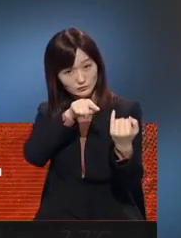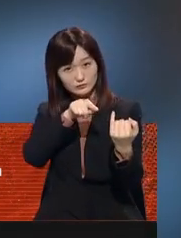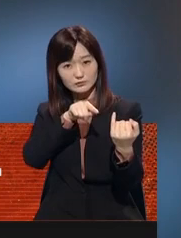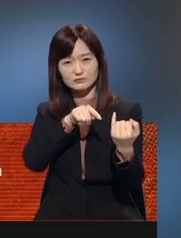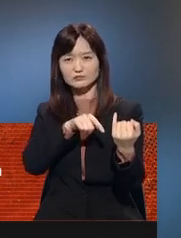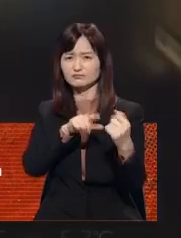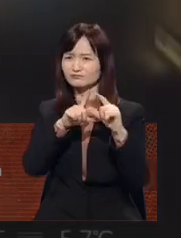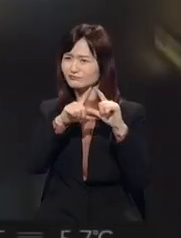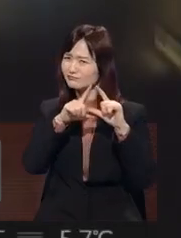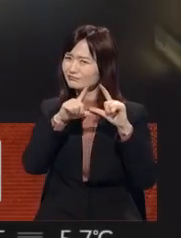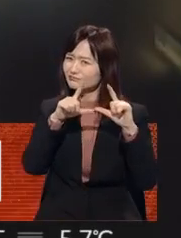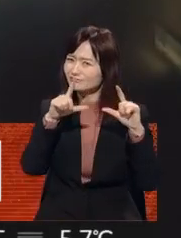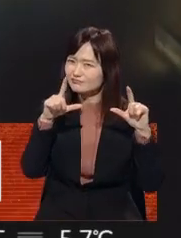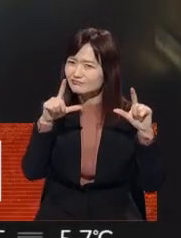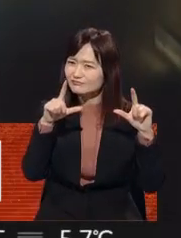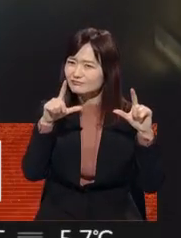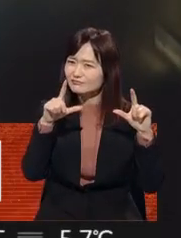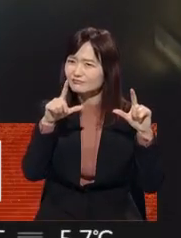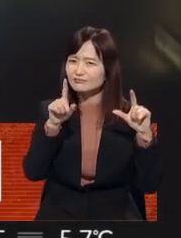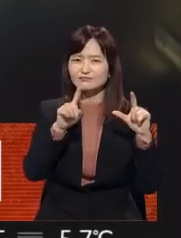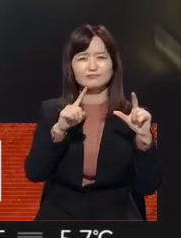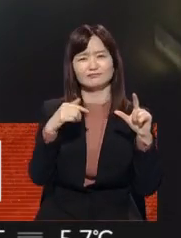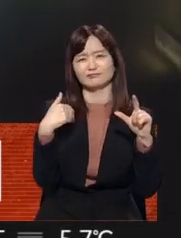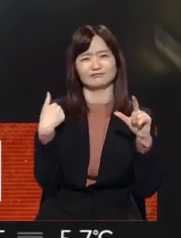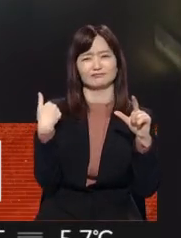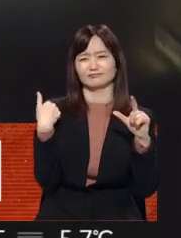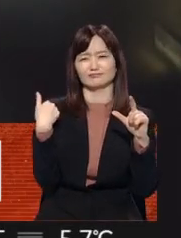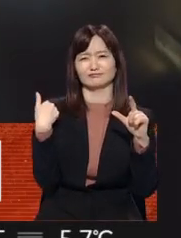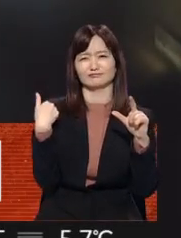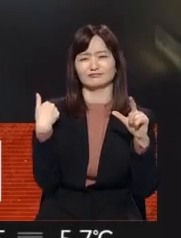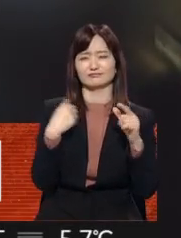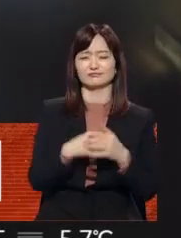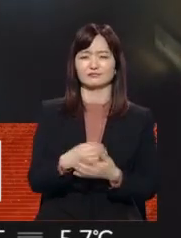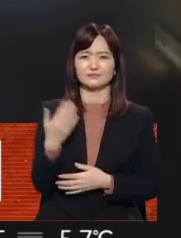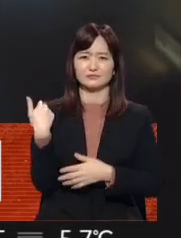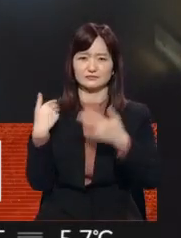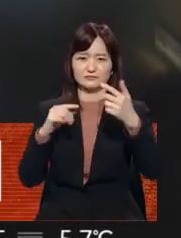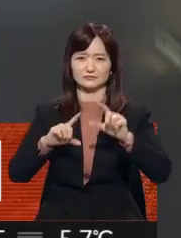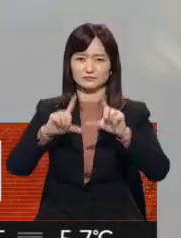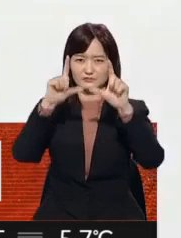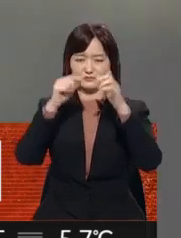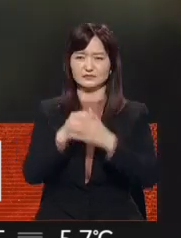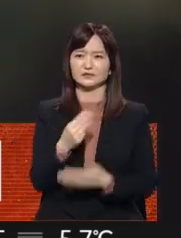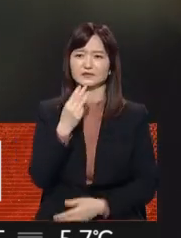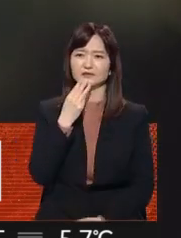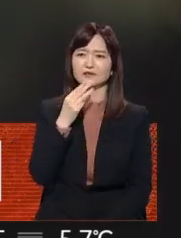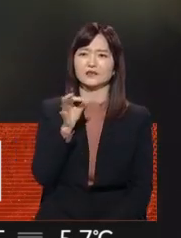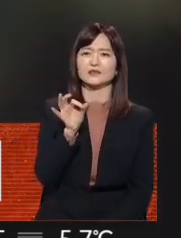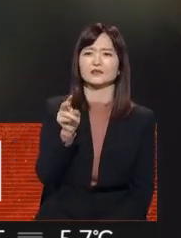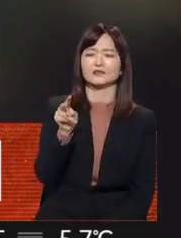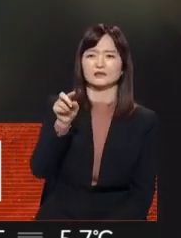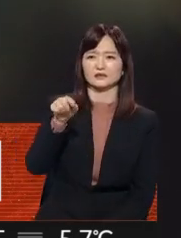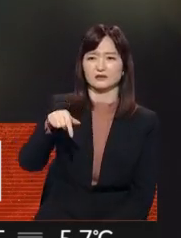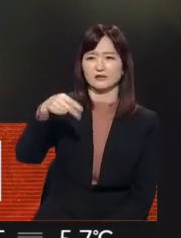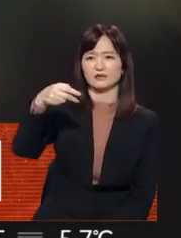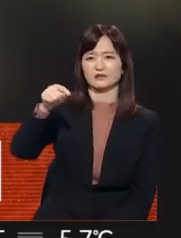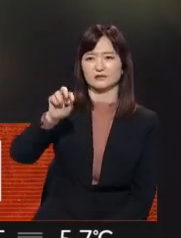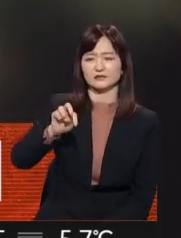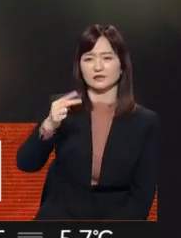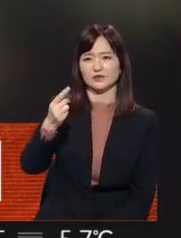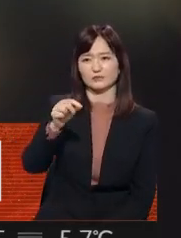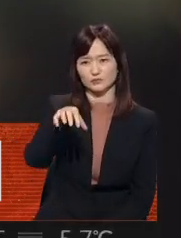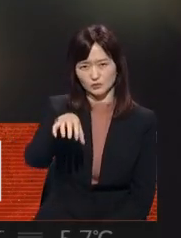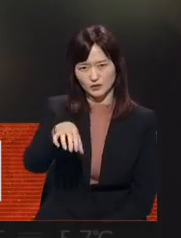뭐 연예인이었어요? 글쎄요, 그런 것 같진 않습니다. 저게 지난 7일 서울 역삼동에서 발생한 택시비 먹튀